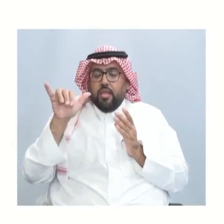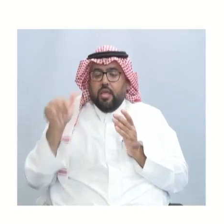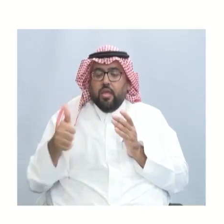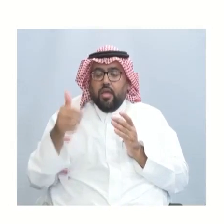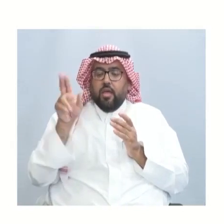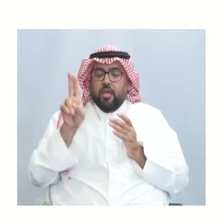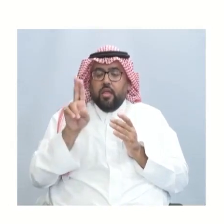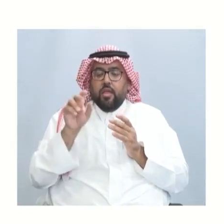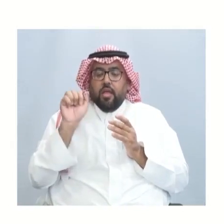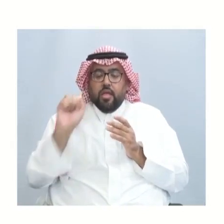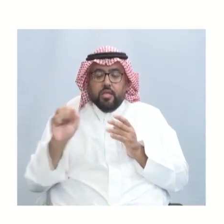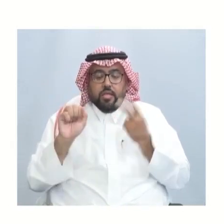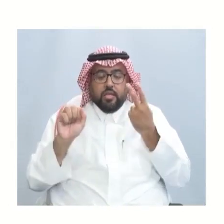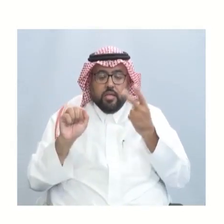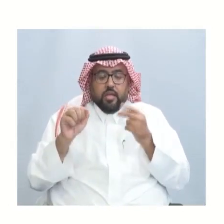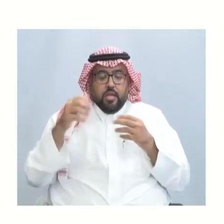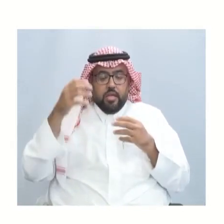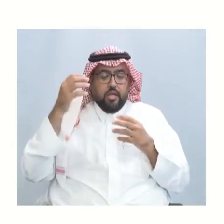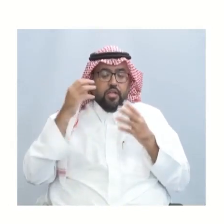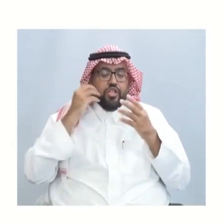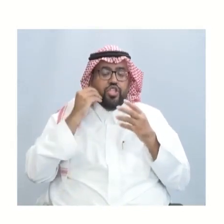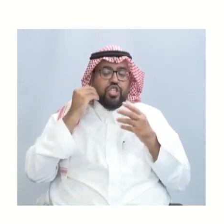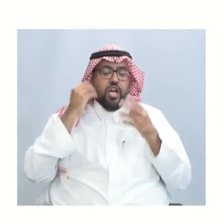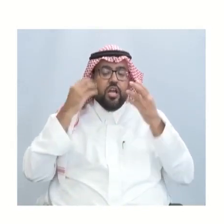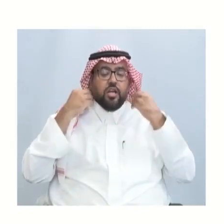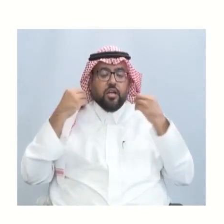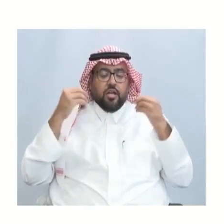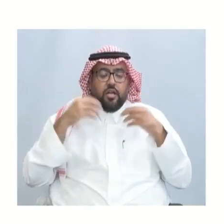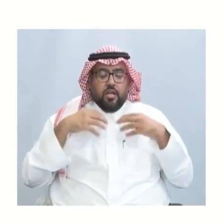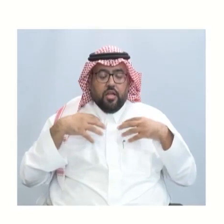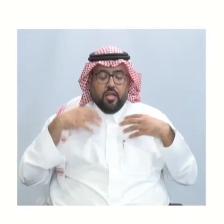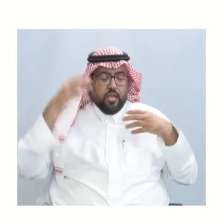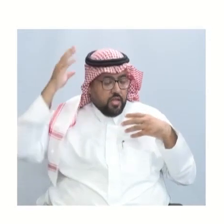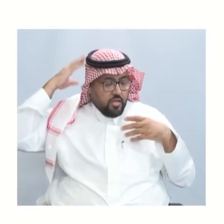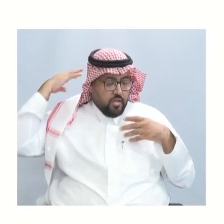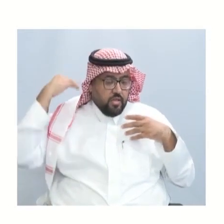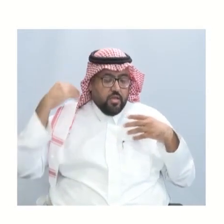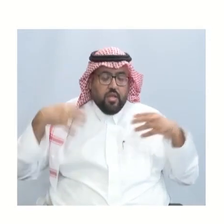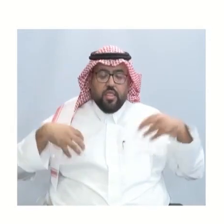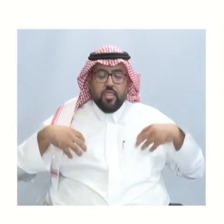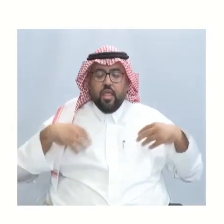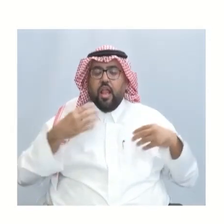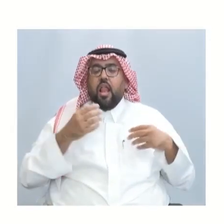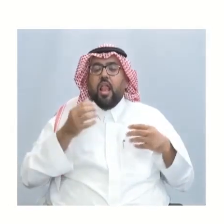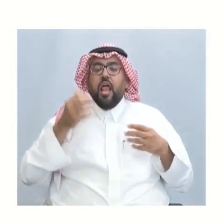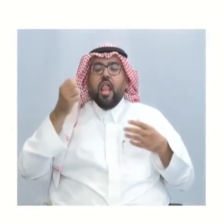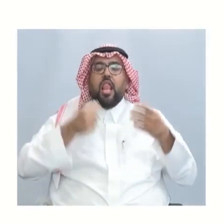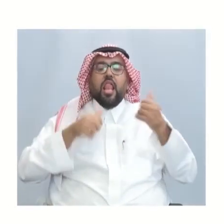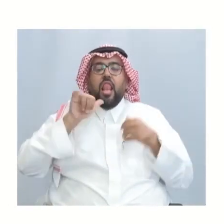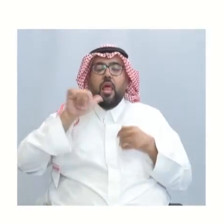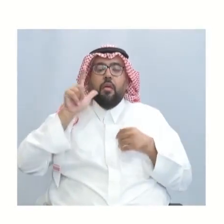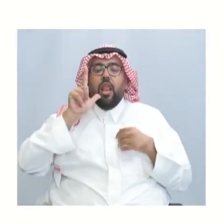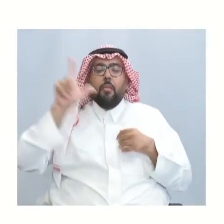خاصيتان مميزتان هما الشعر والغدد اللبنيه في الاهداف تحدد خصائص الثديات تصف كيف تحافظ الثديات على